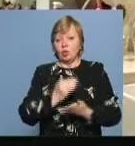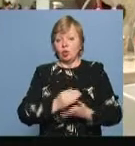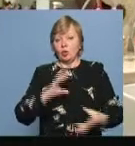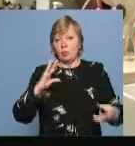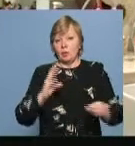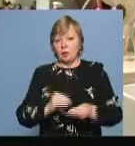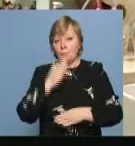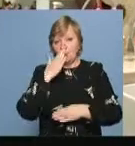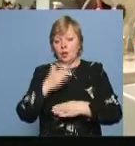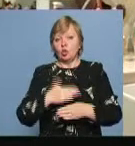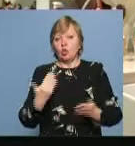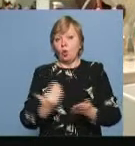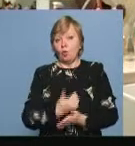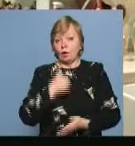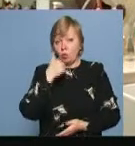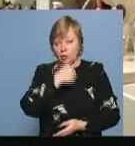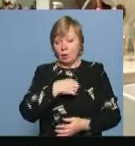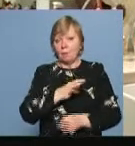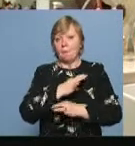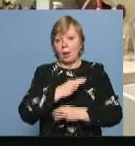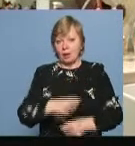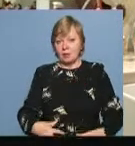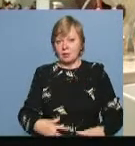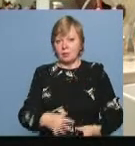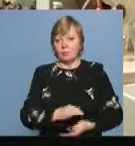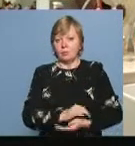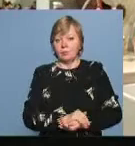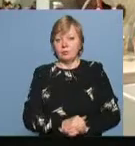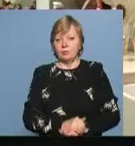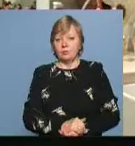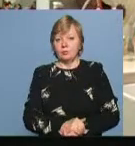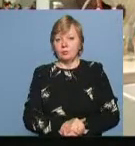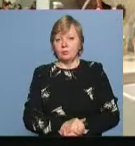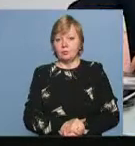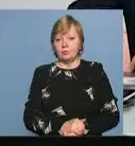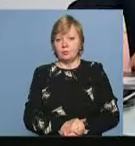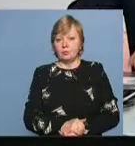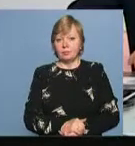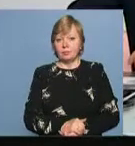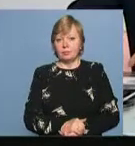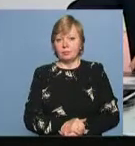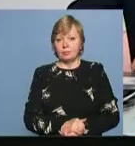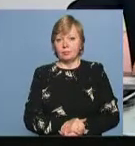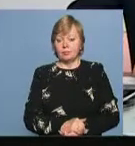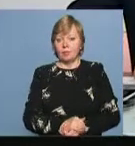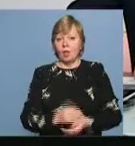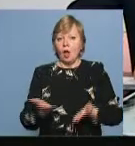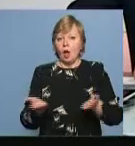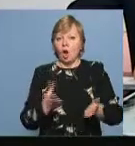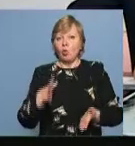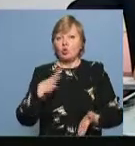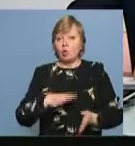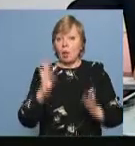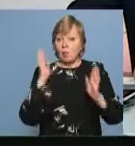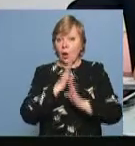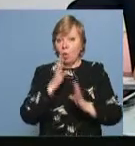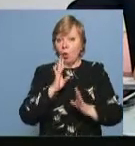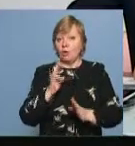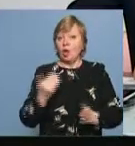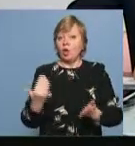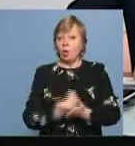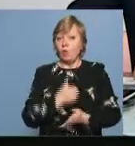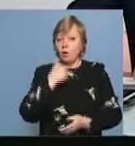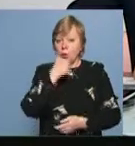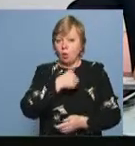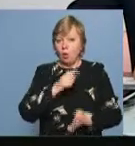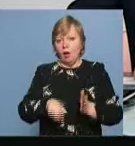новогодних праздников. Анна Ковырзина, Илья Дерендяев, телеканал «Моя Удмуртия». Какой ждать погоды на Новый год?